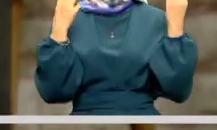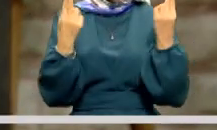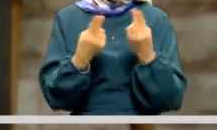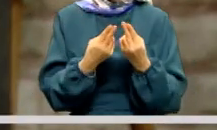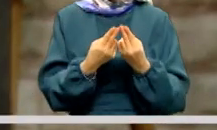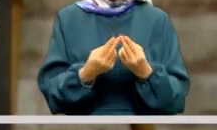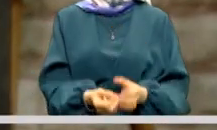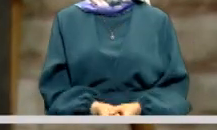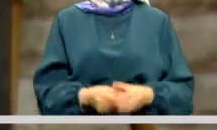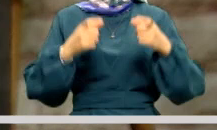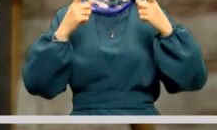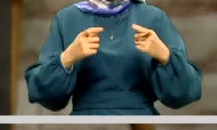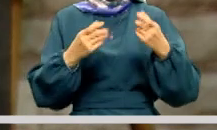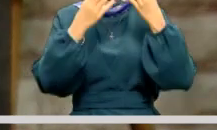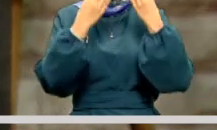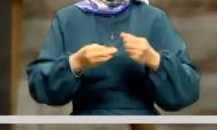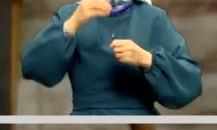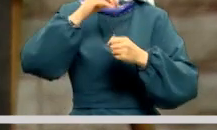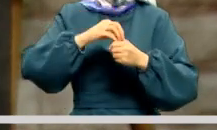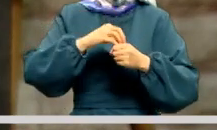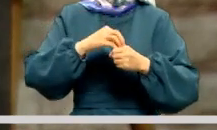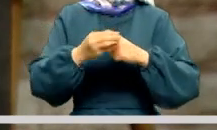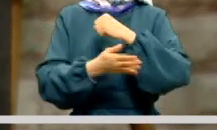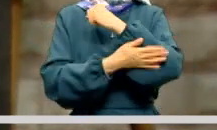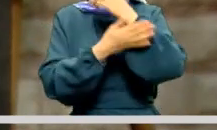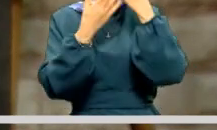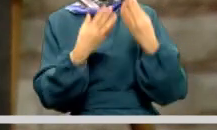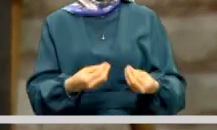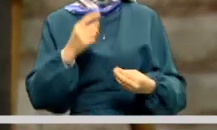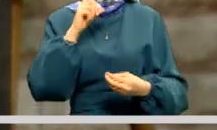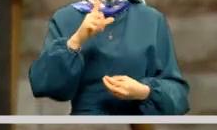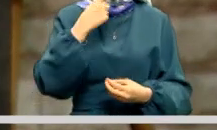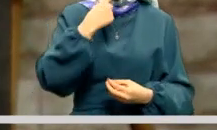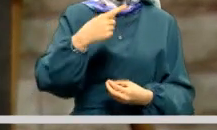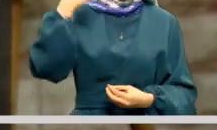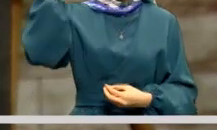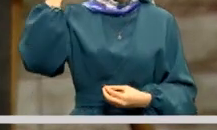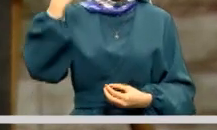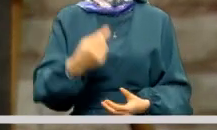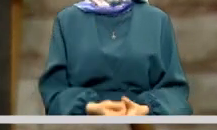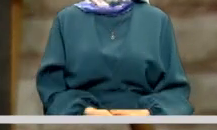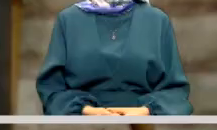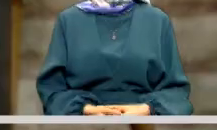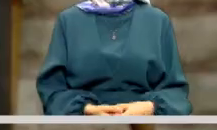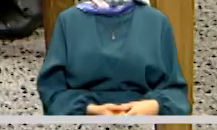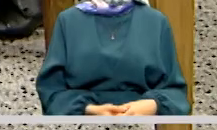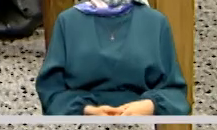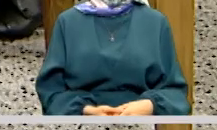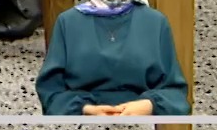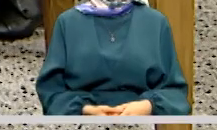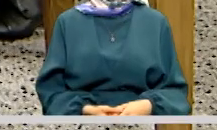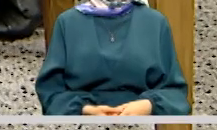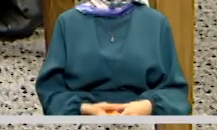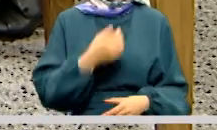Daha yaşanabilir bir ortam haline gelmesini sağlamak olmalıdır diye herhalde biraz daha arttırmış olabiliriz Evet